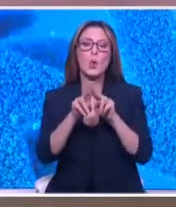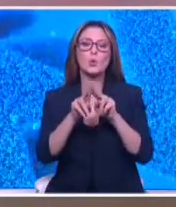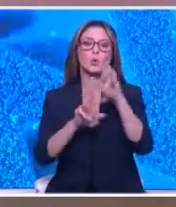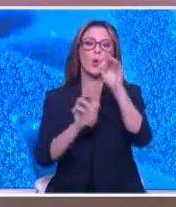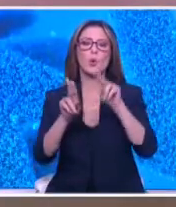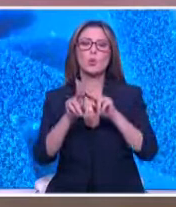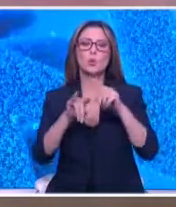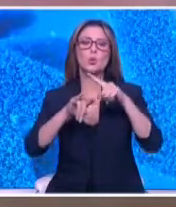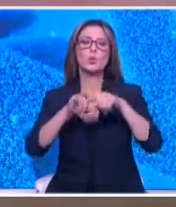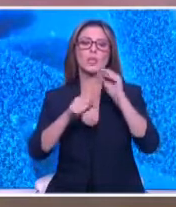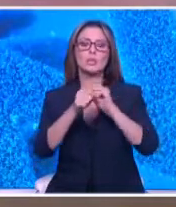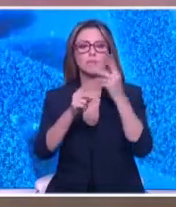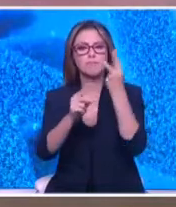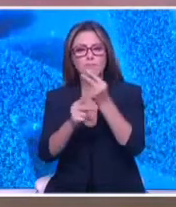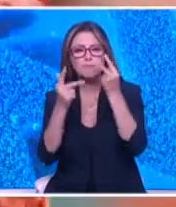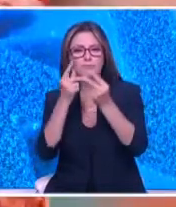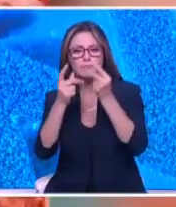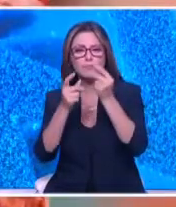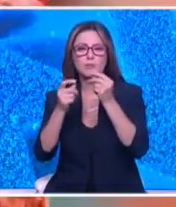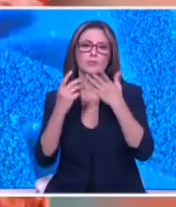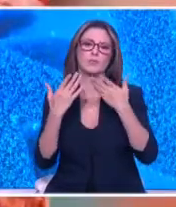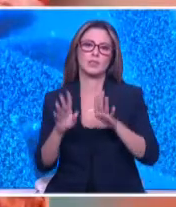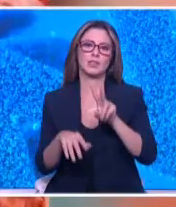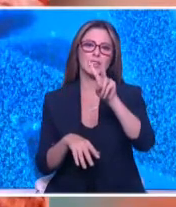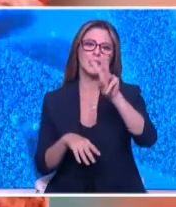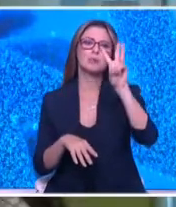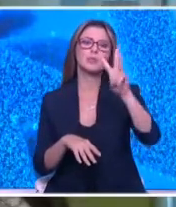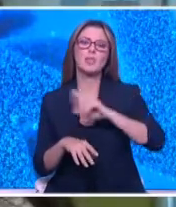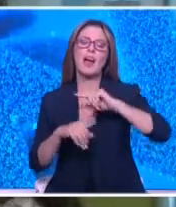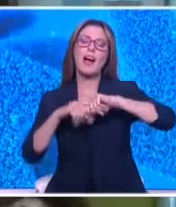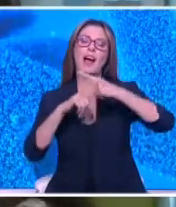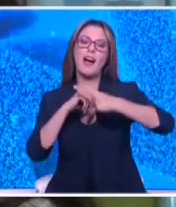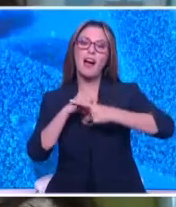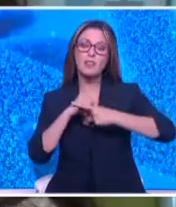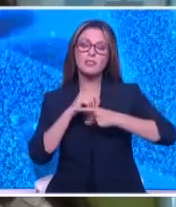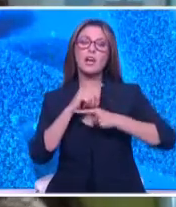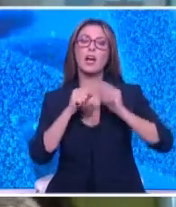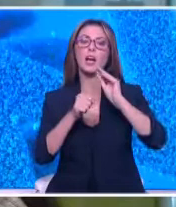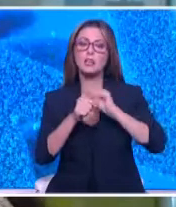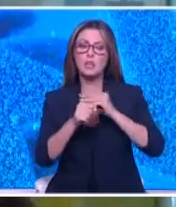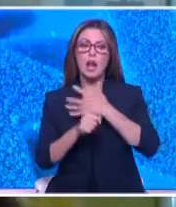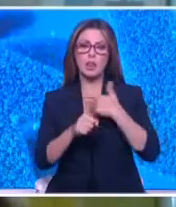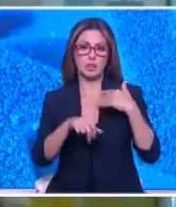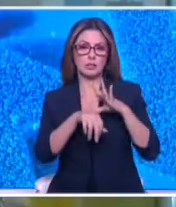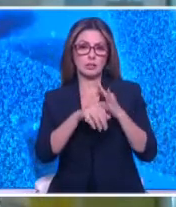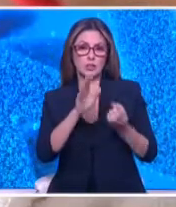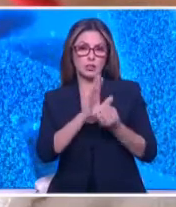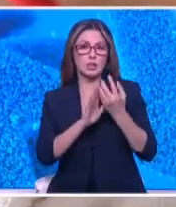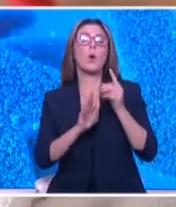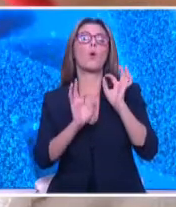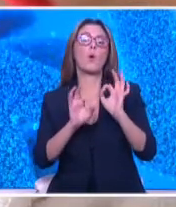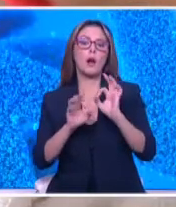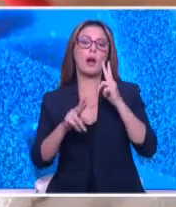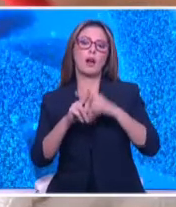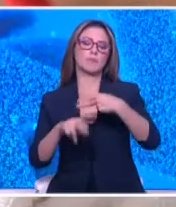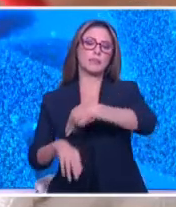tutundu. Bize doğru biraz şey yapabilir misin? Bebeğimiz 23. haftada annede gelişen bazı komplikasyonlar sebebiyle acil sezaryen ile